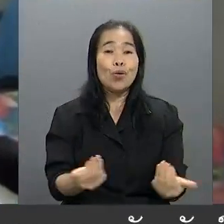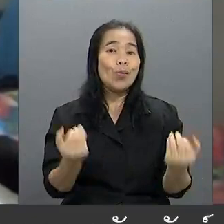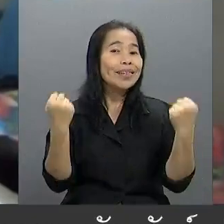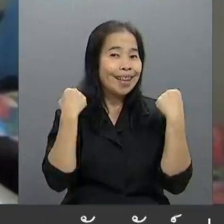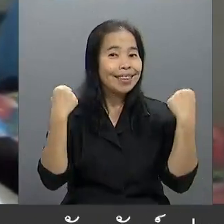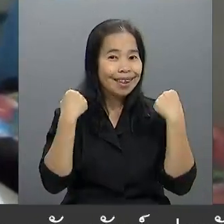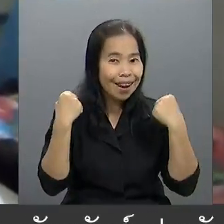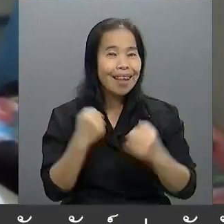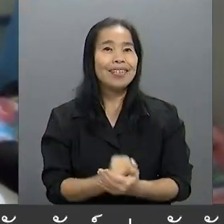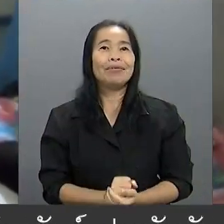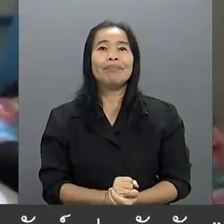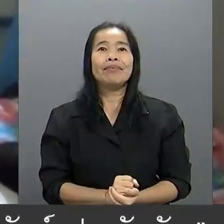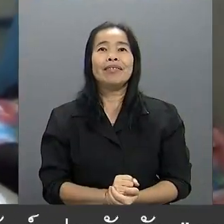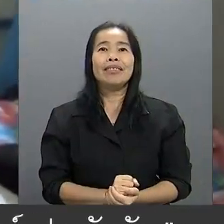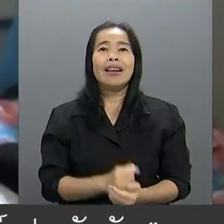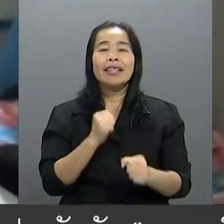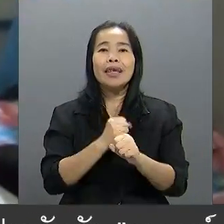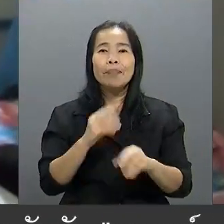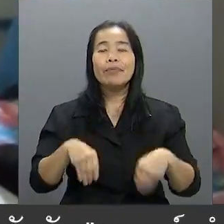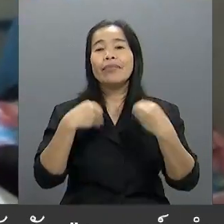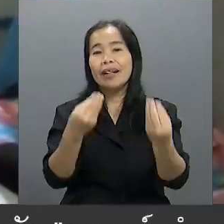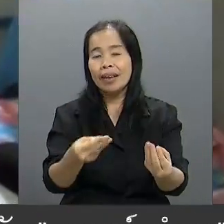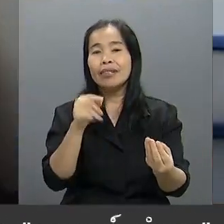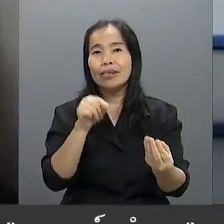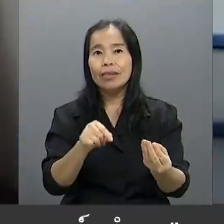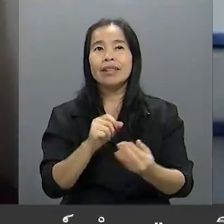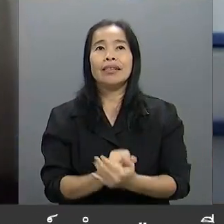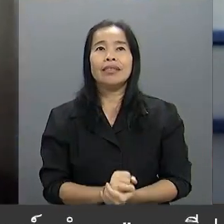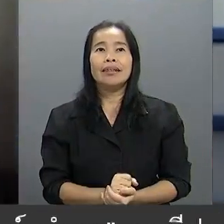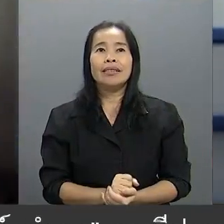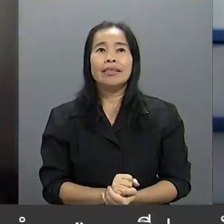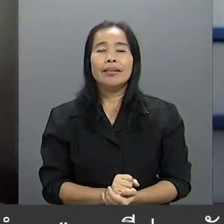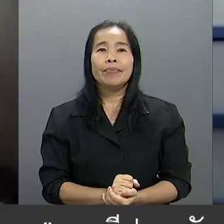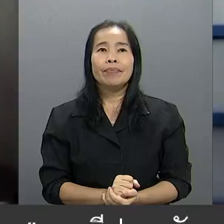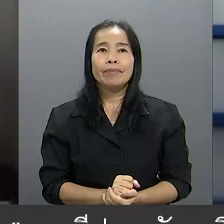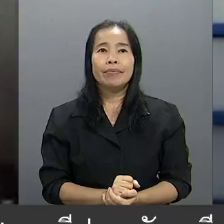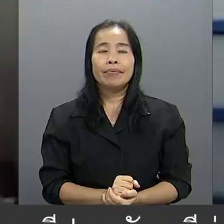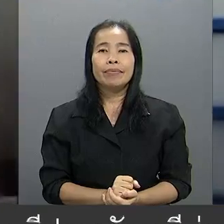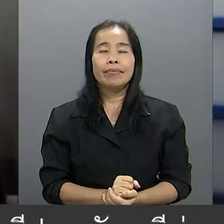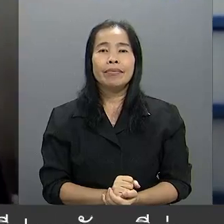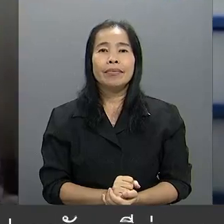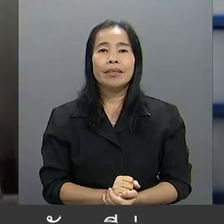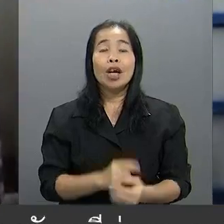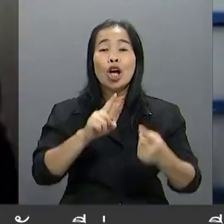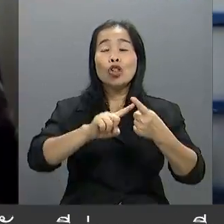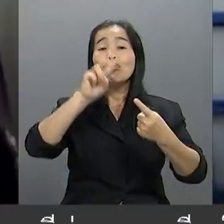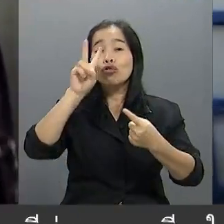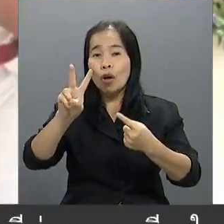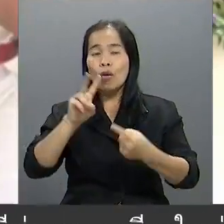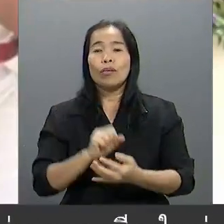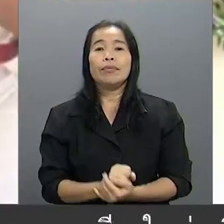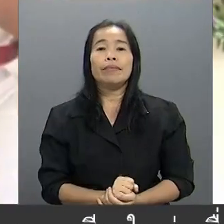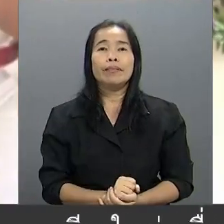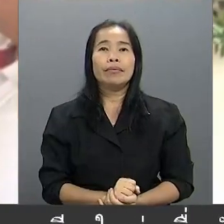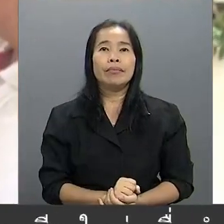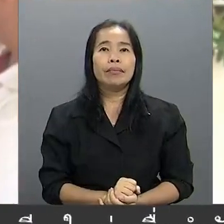วาสและจังหวัดภาคใต้ดีแล้วก็เป็นต้นแบบที่อื่นในประเด็นที่สองก็คือว่า